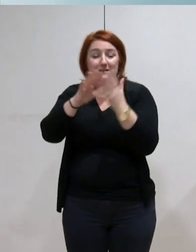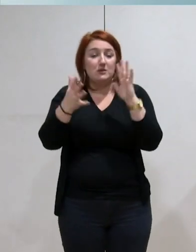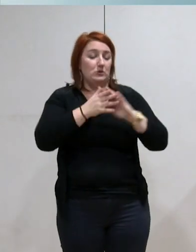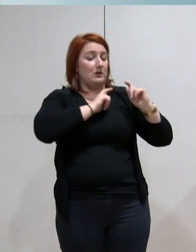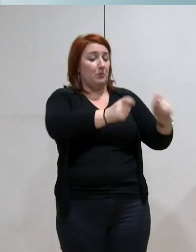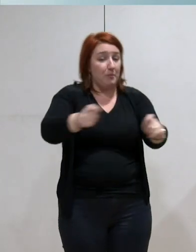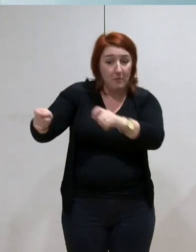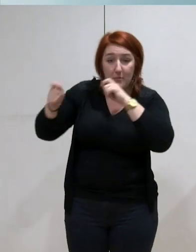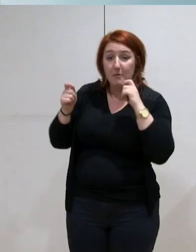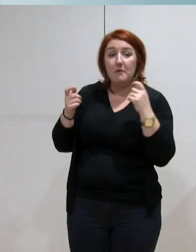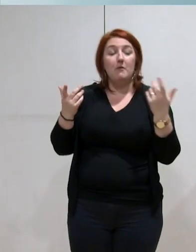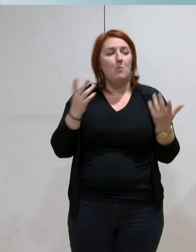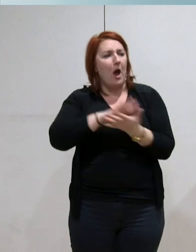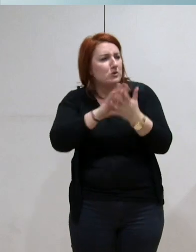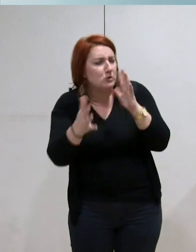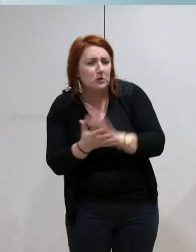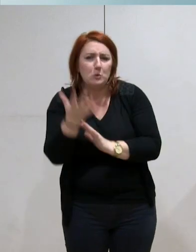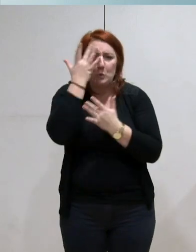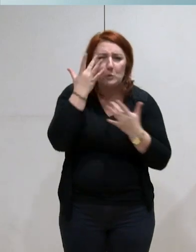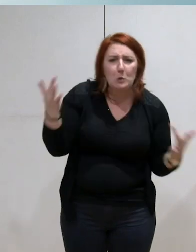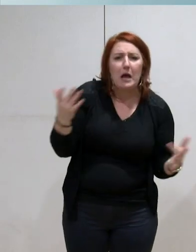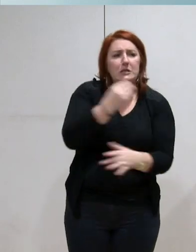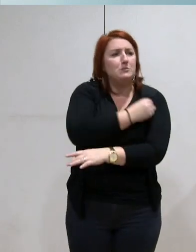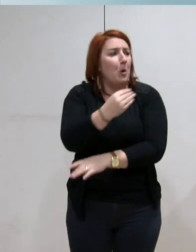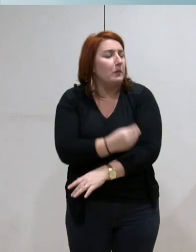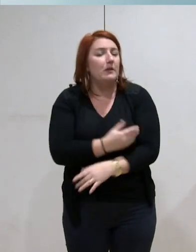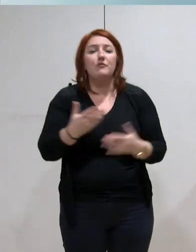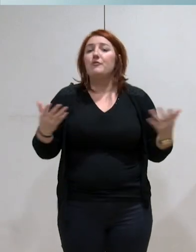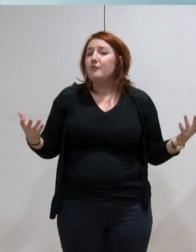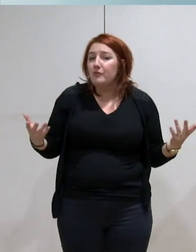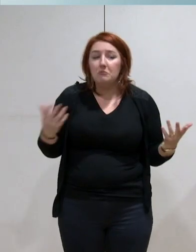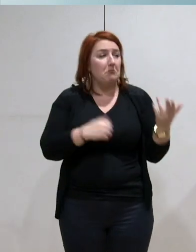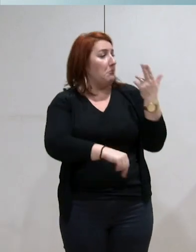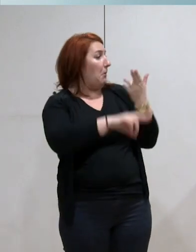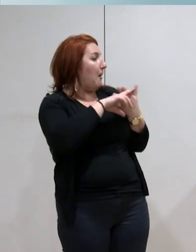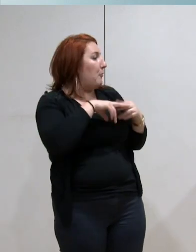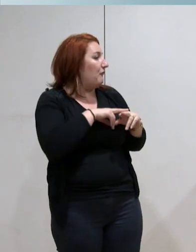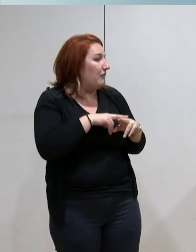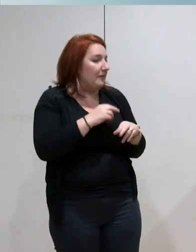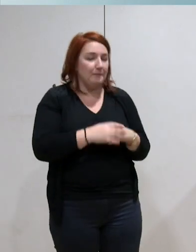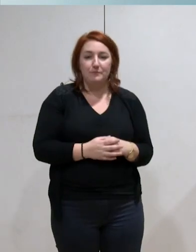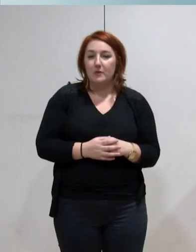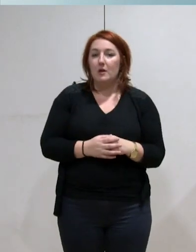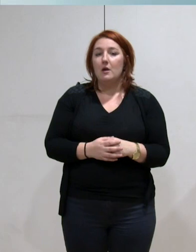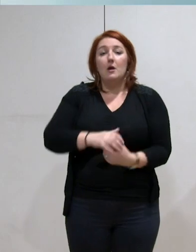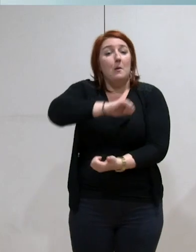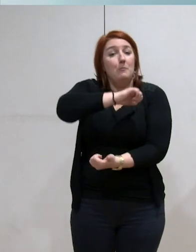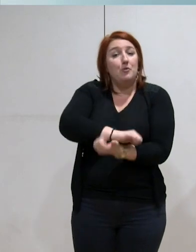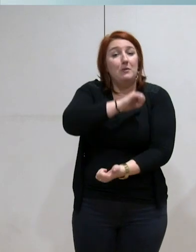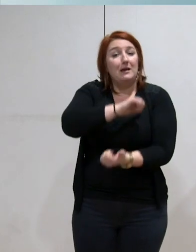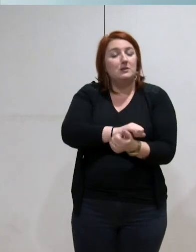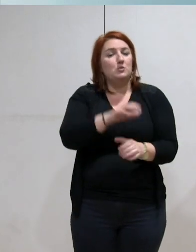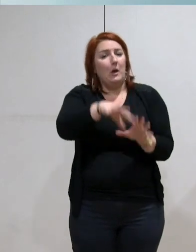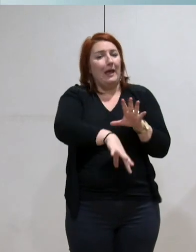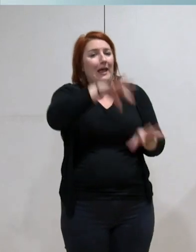secteur associatif et sportif quand pas de pas de réponse publication des indemnités